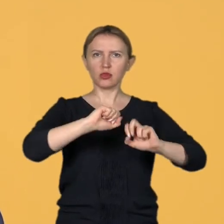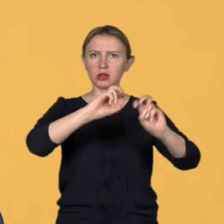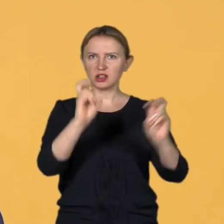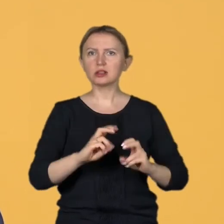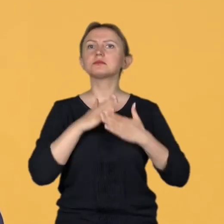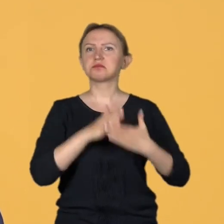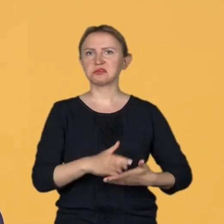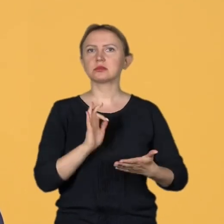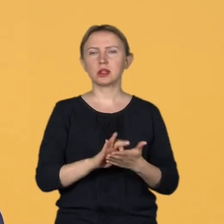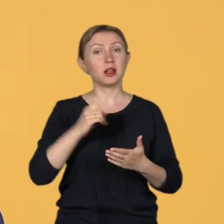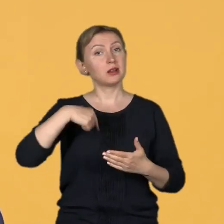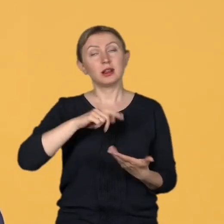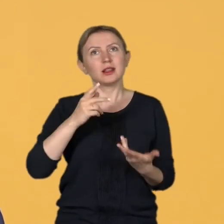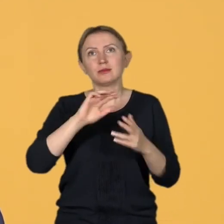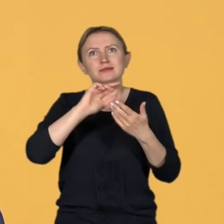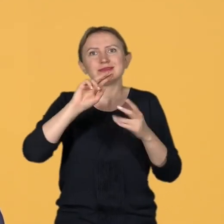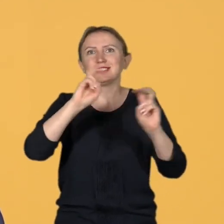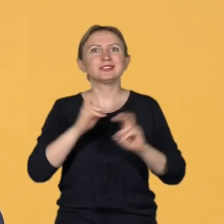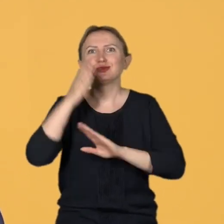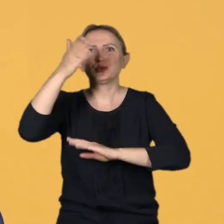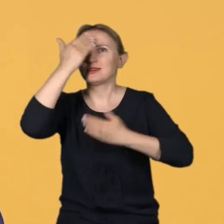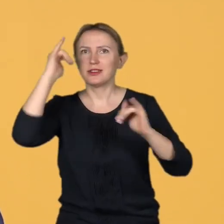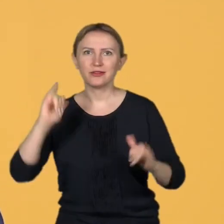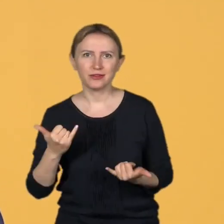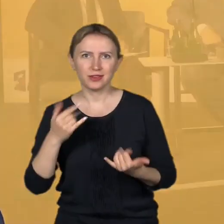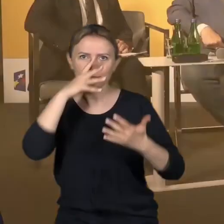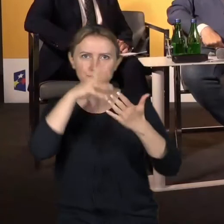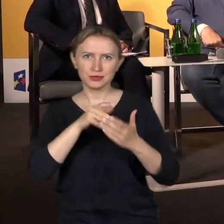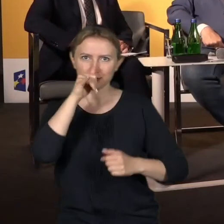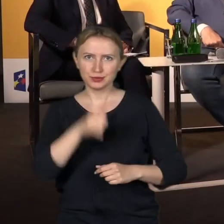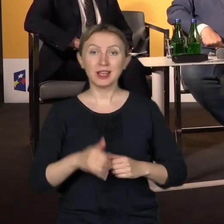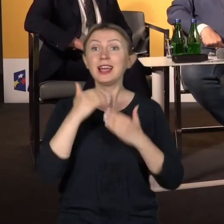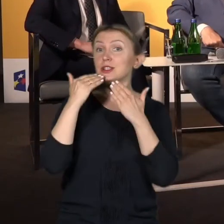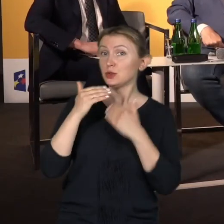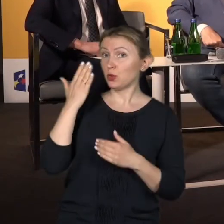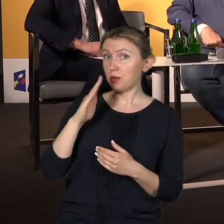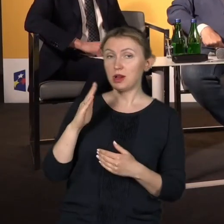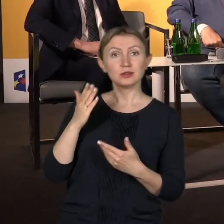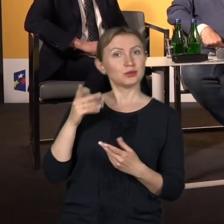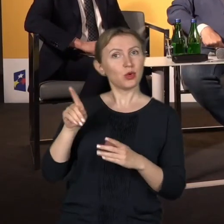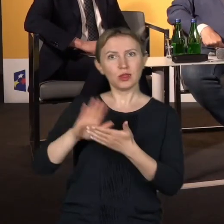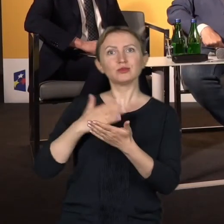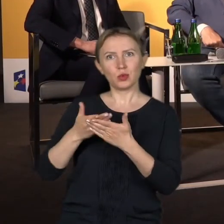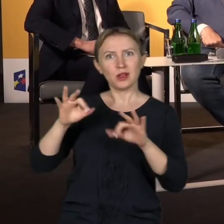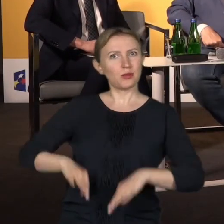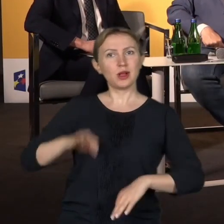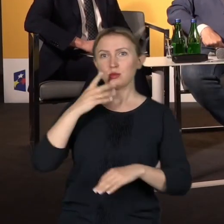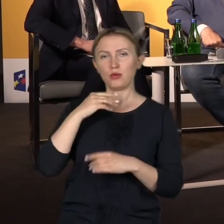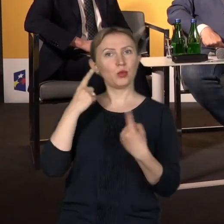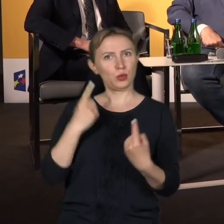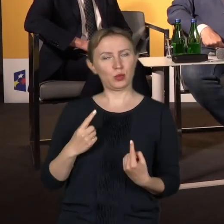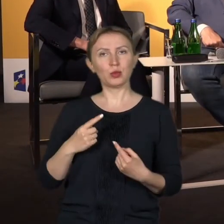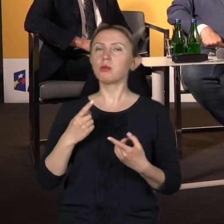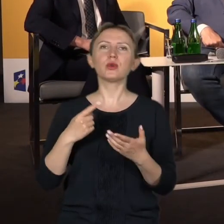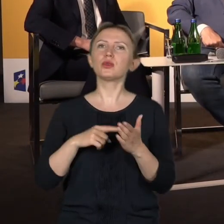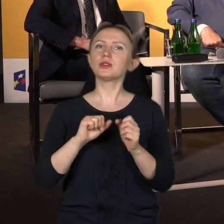kryzysy, których nawet dzisiaj nie jesteśmy w stanie przewidzieć. Dziękuję bardzo. To znamienne, te przykłady, o których pan burmistrz